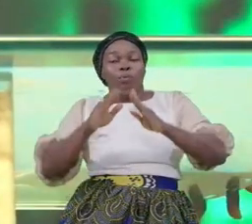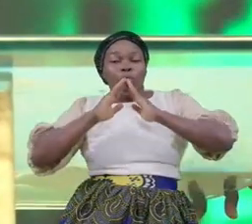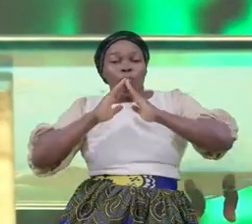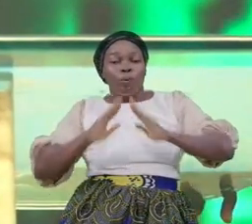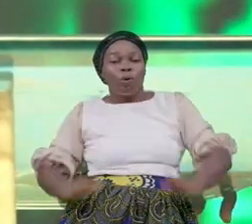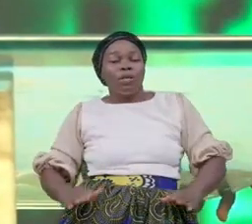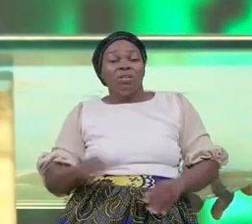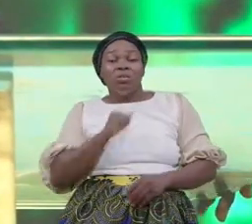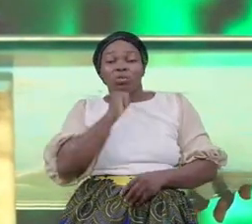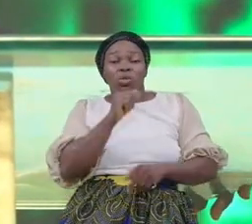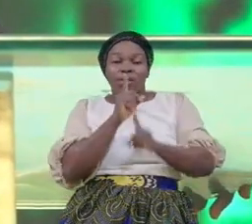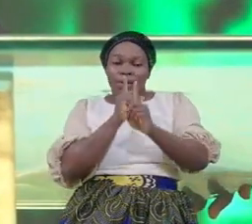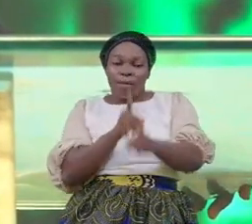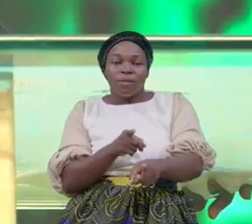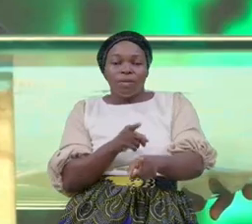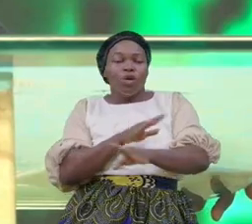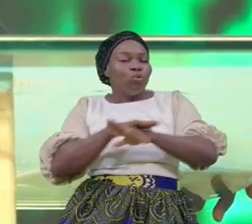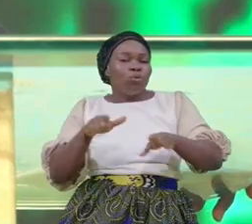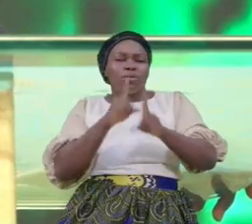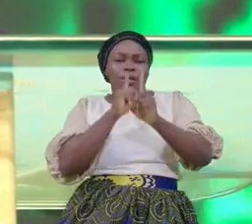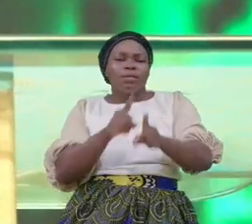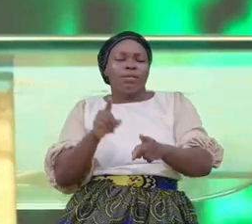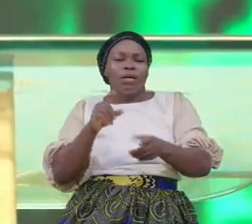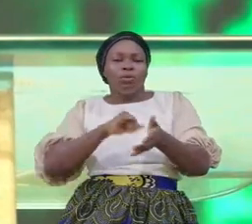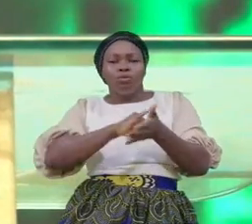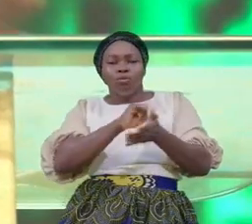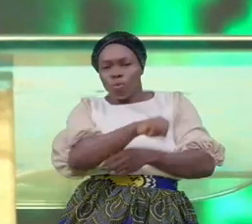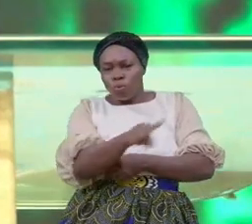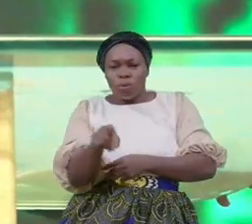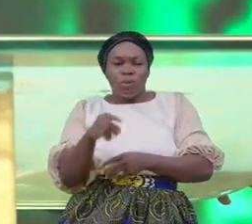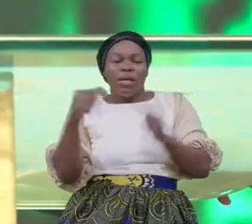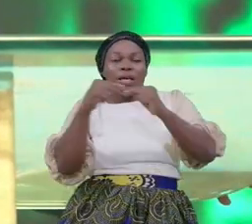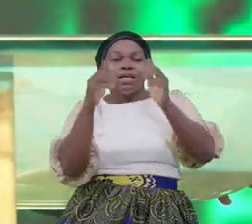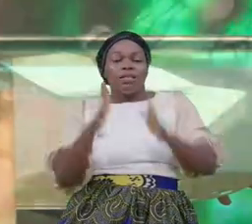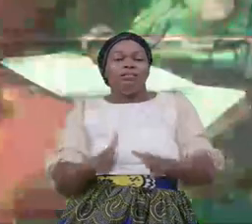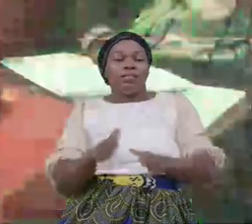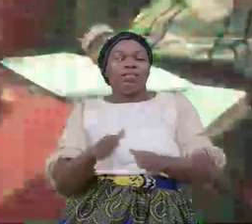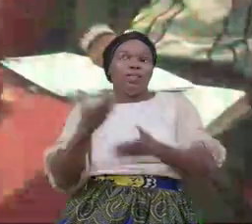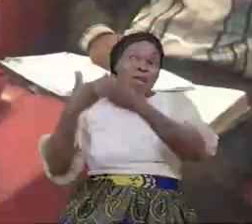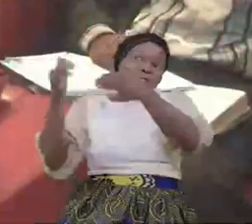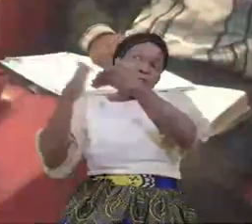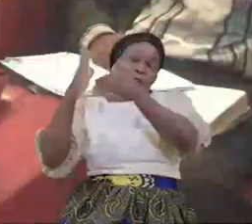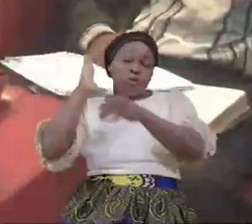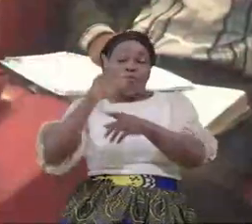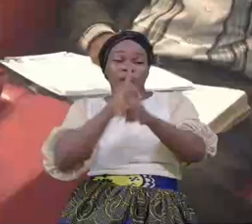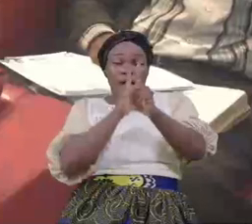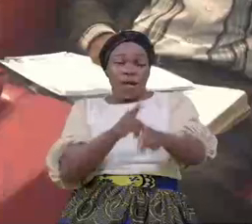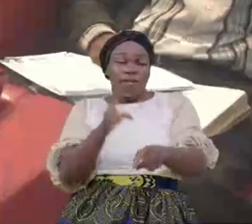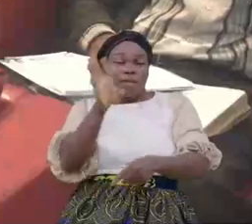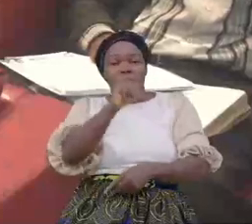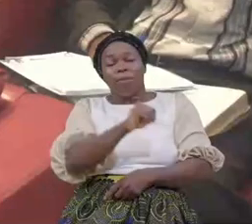vos ennemis, le ciel va leur répondre. Ne répondez pas à votre détracteur, le ciel lui